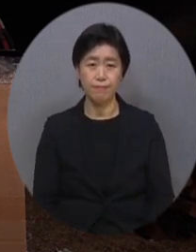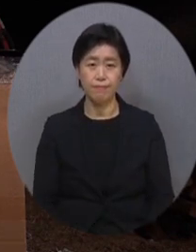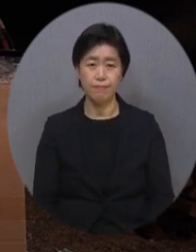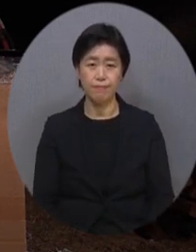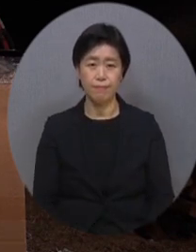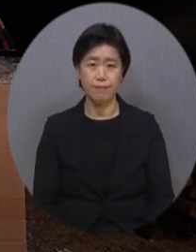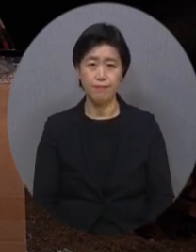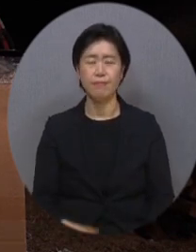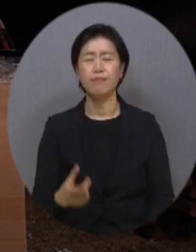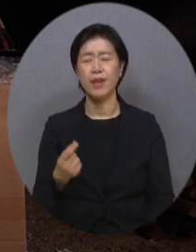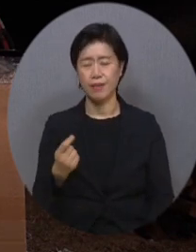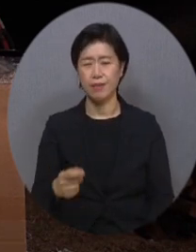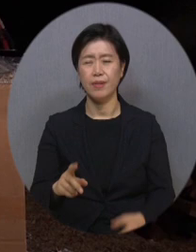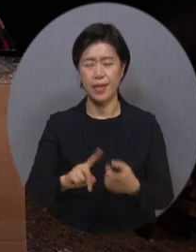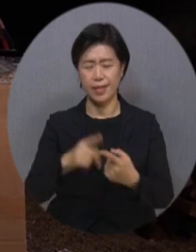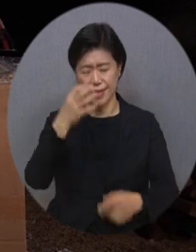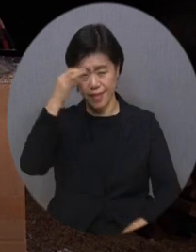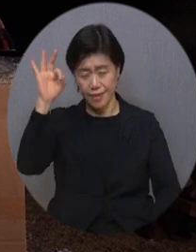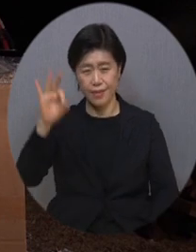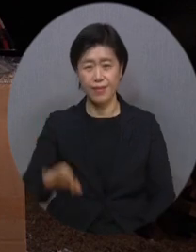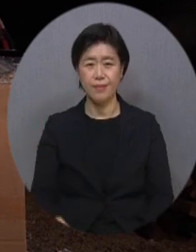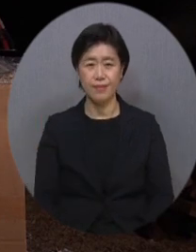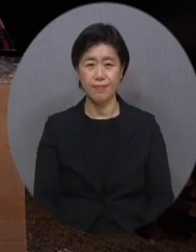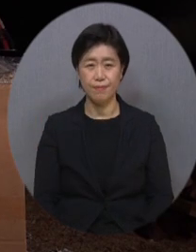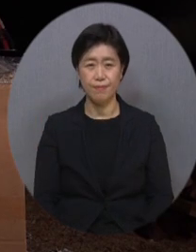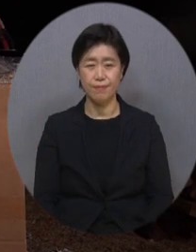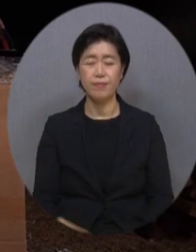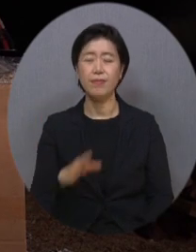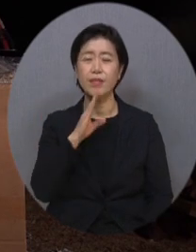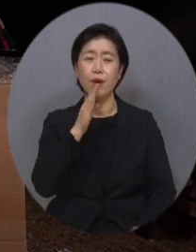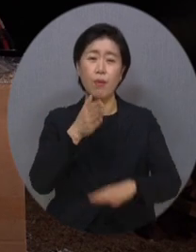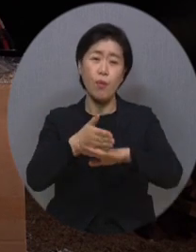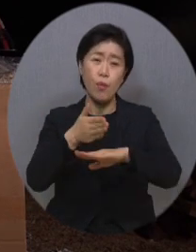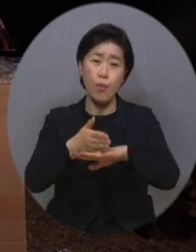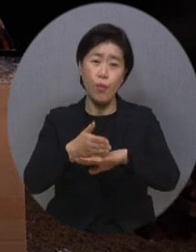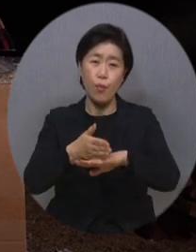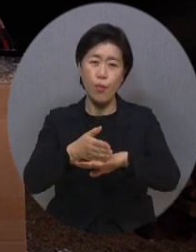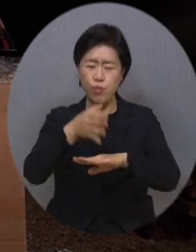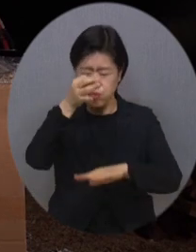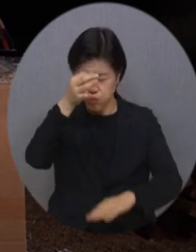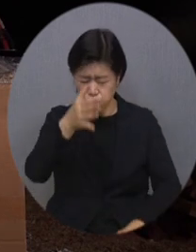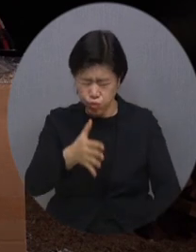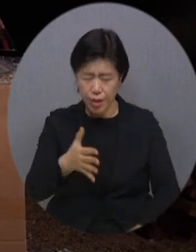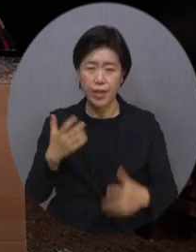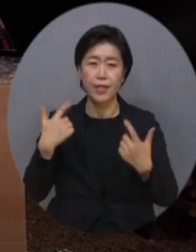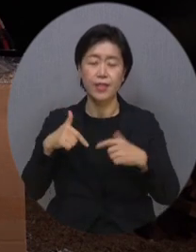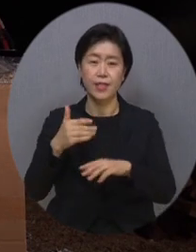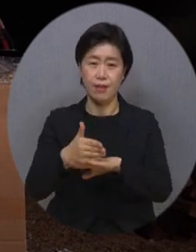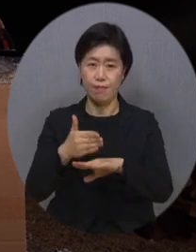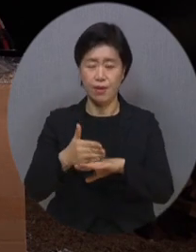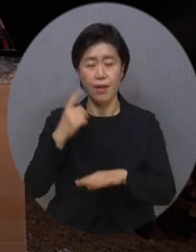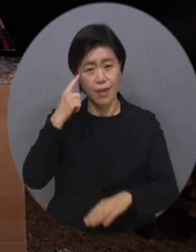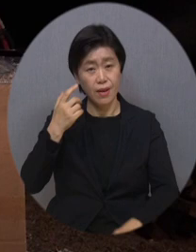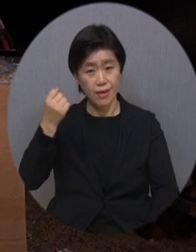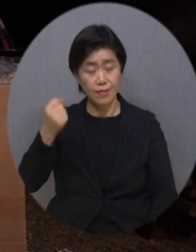뭐 그거는 뭐 부인 못해. 그리고 고맙고 미안하고 그럼요. 늘 감사하지.